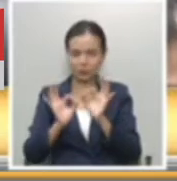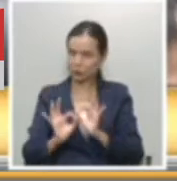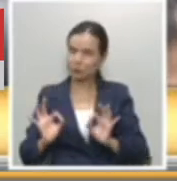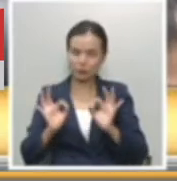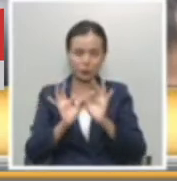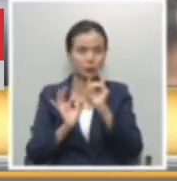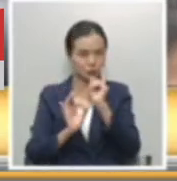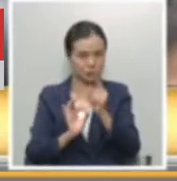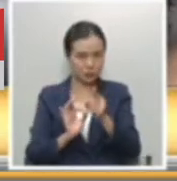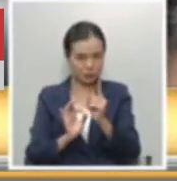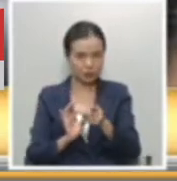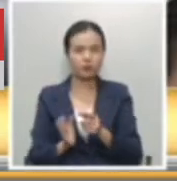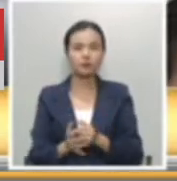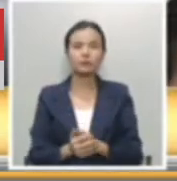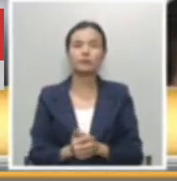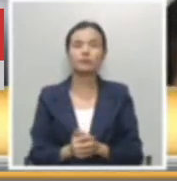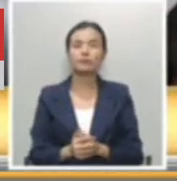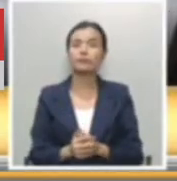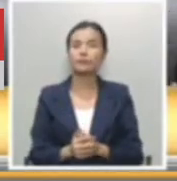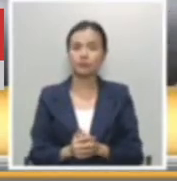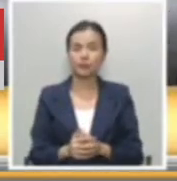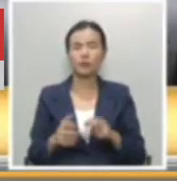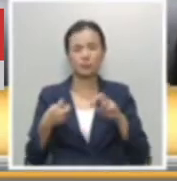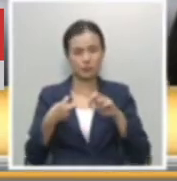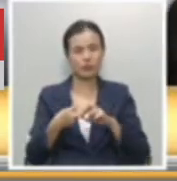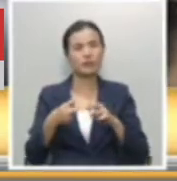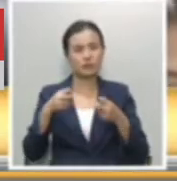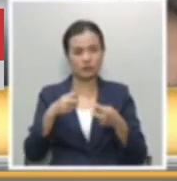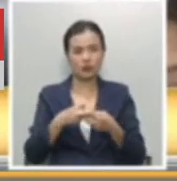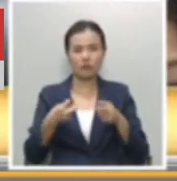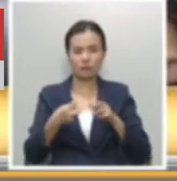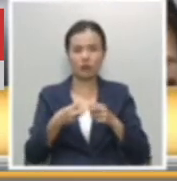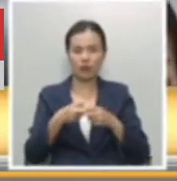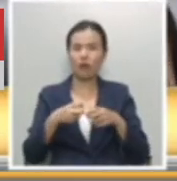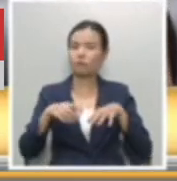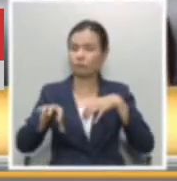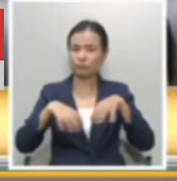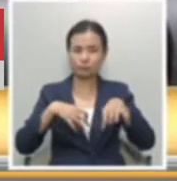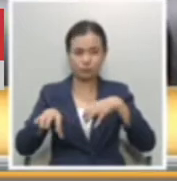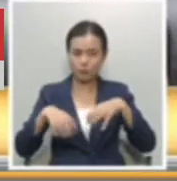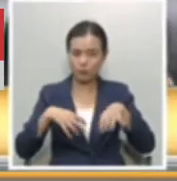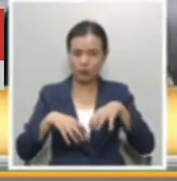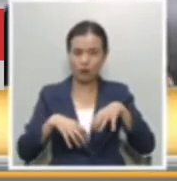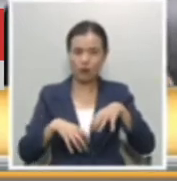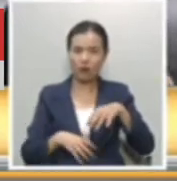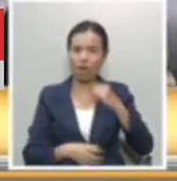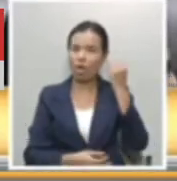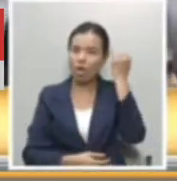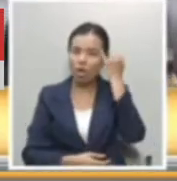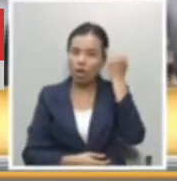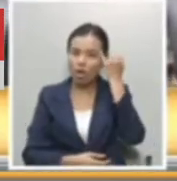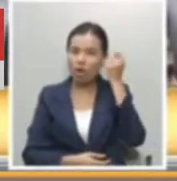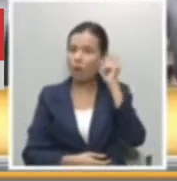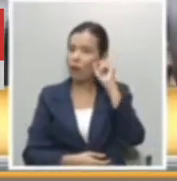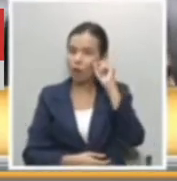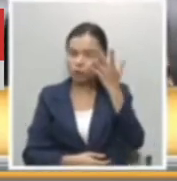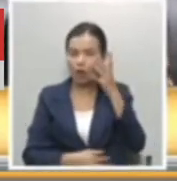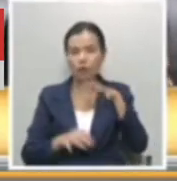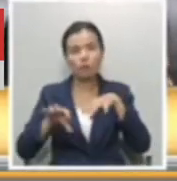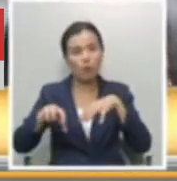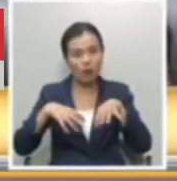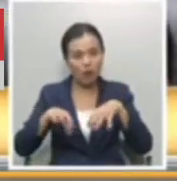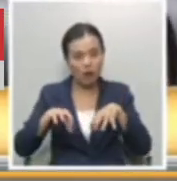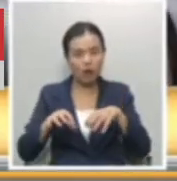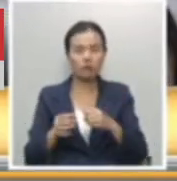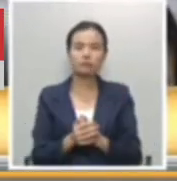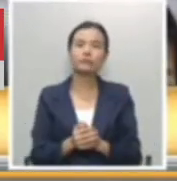ๆครับมันเป็นปัญหาที่เรามีการบริหารที่ขาดความรู้ความเข้าใจครับท่